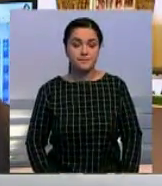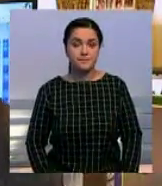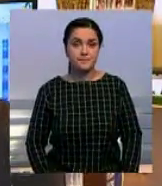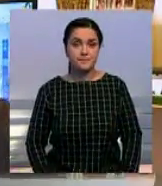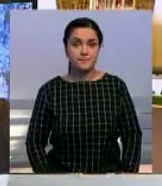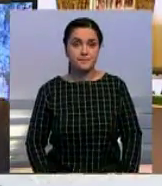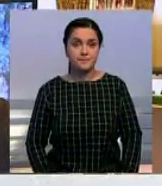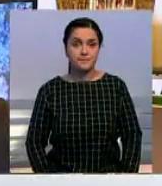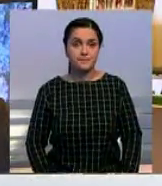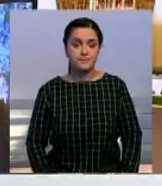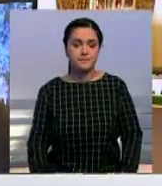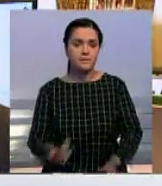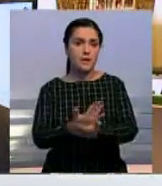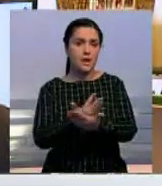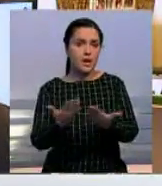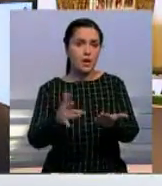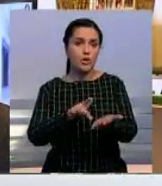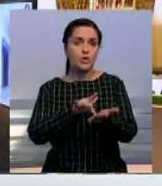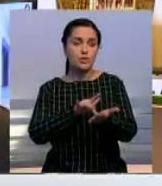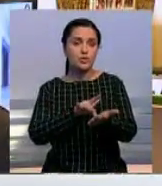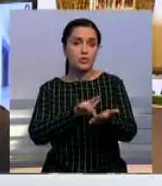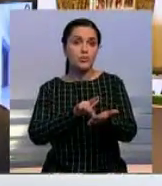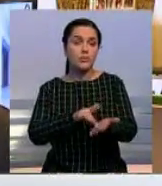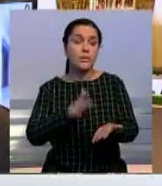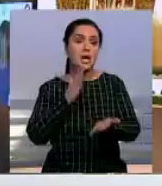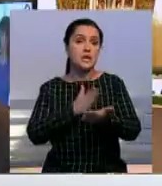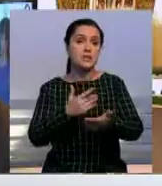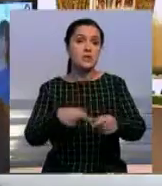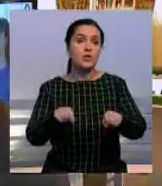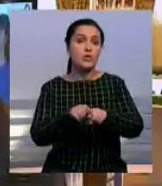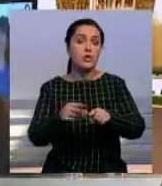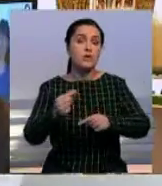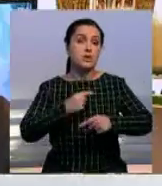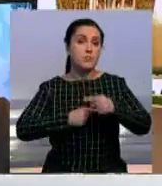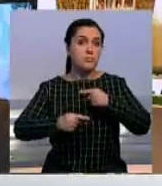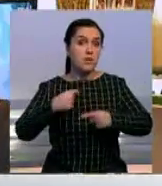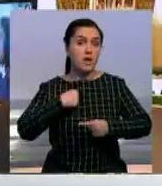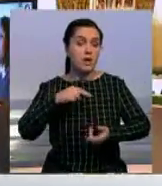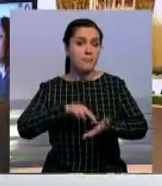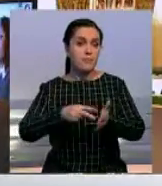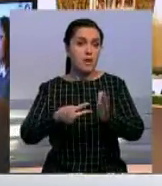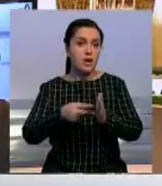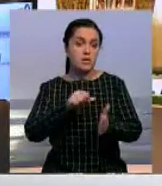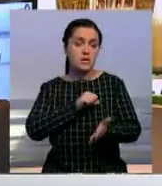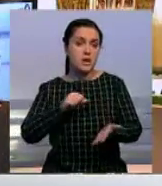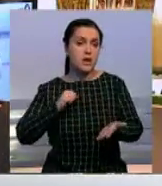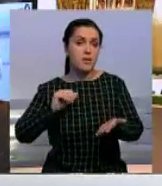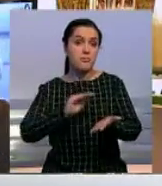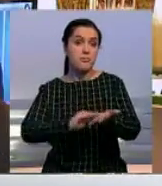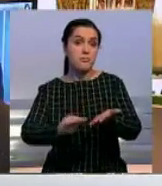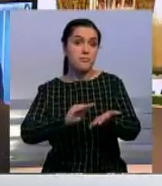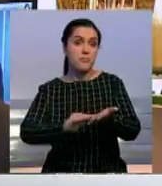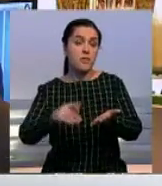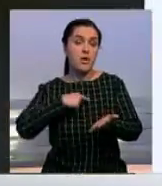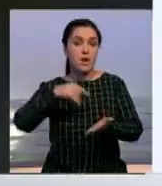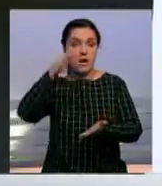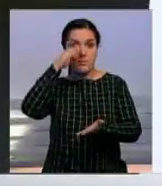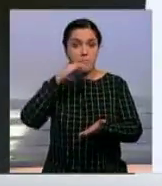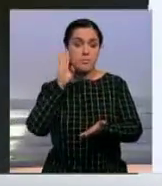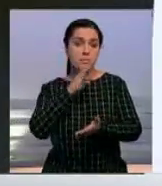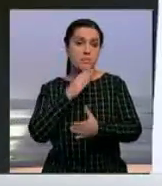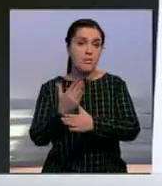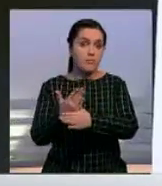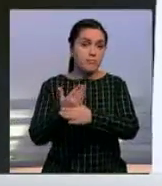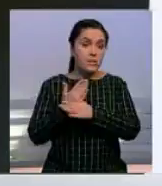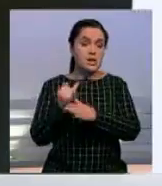Агротуризм, эко-агротуризм. В сфере агро- и экотуризма составила бизнес-планы и разработала концепцию. В этом мне помогли родители и школа. Очень